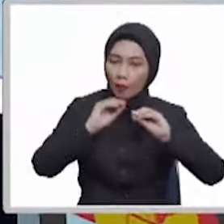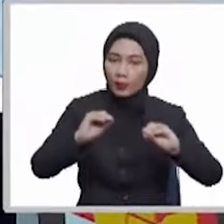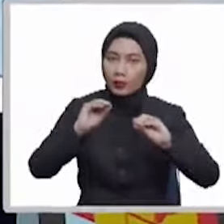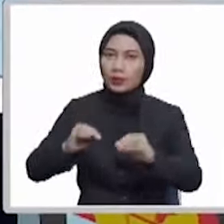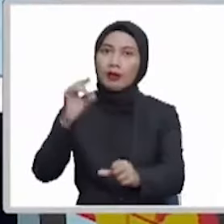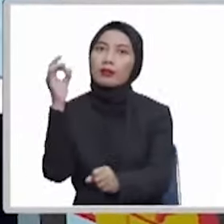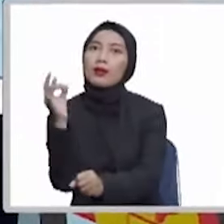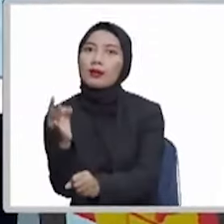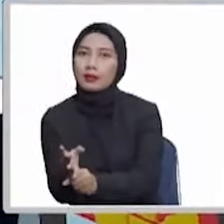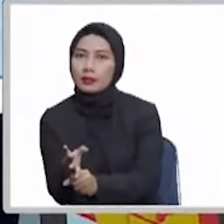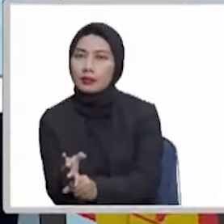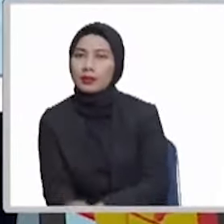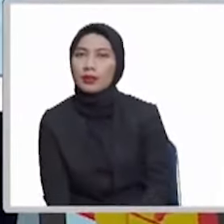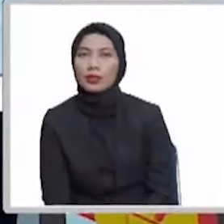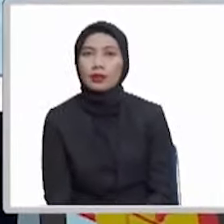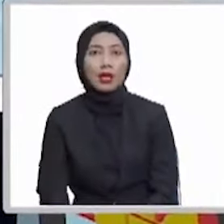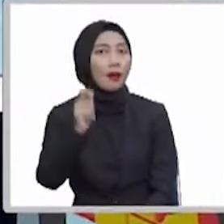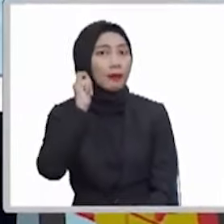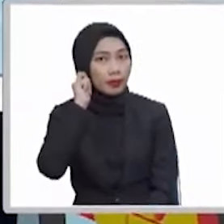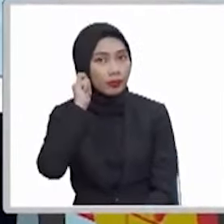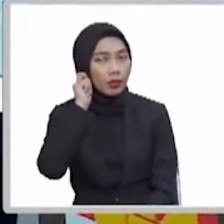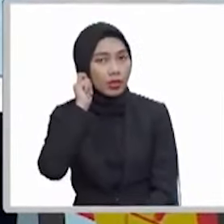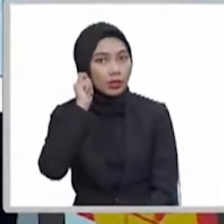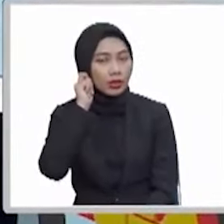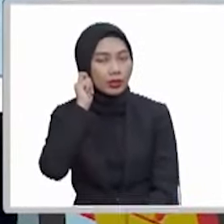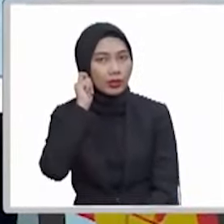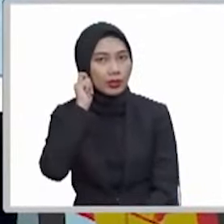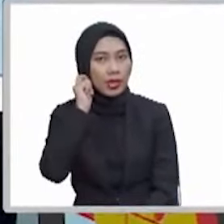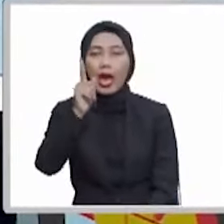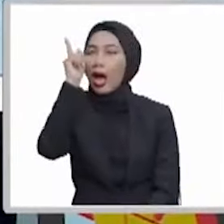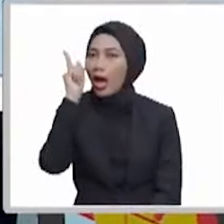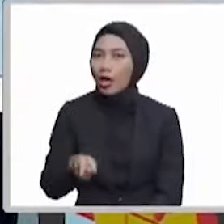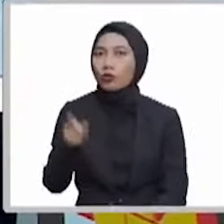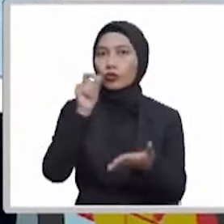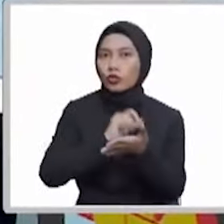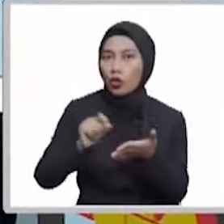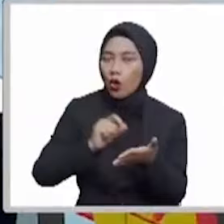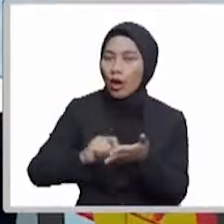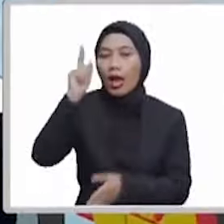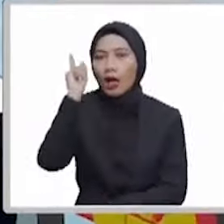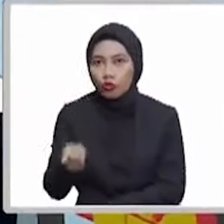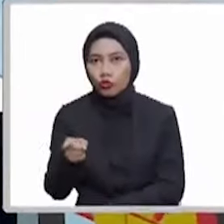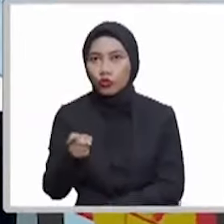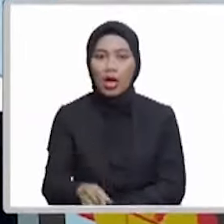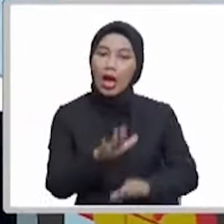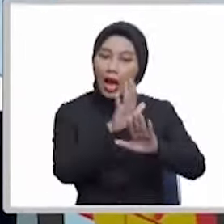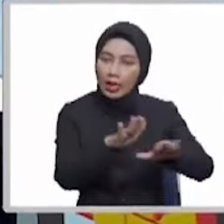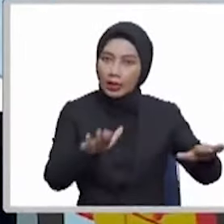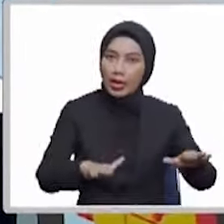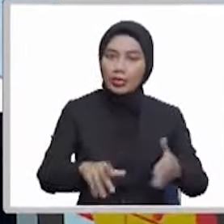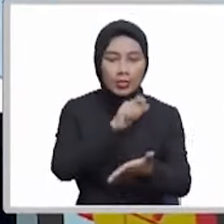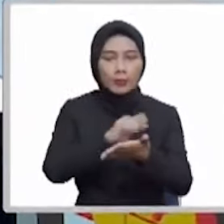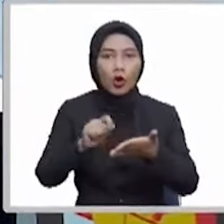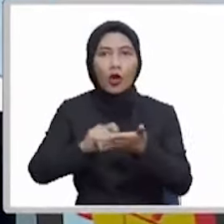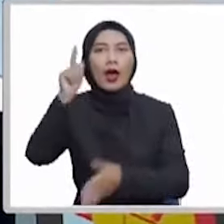dan wajib kaum wanita harus sekolah. Wajib anak-anak kita harus